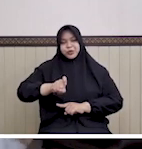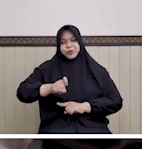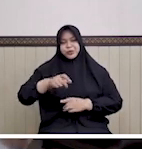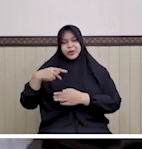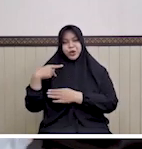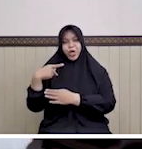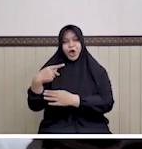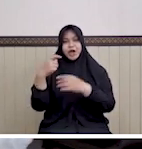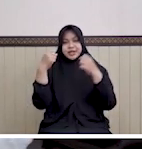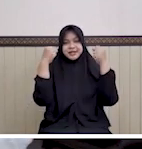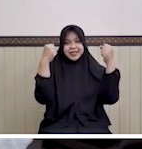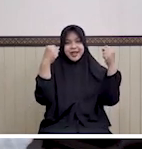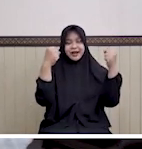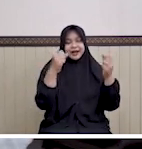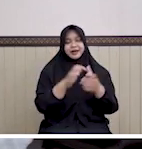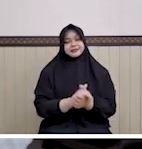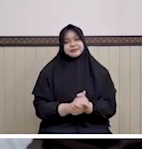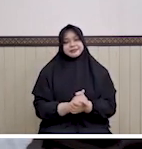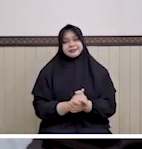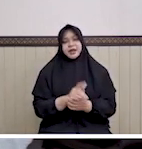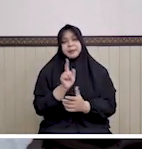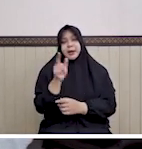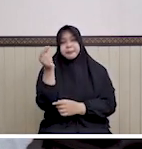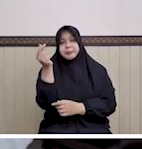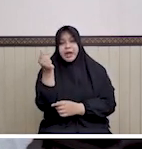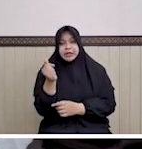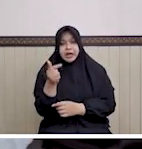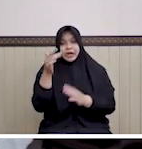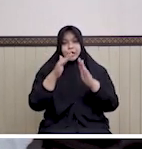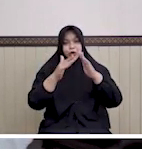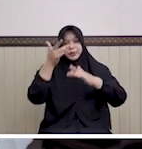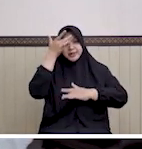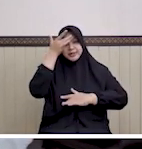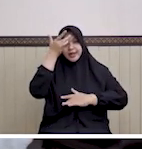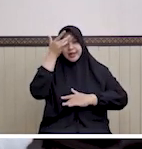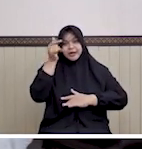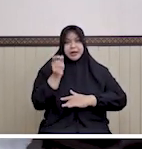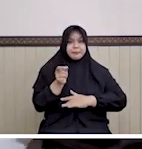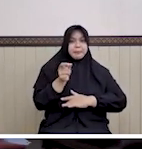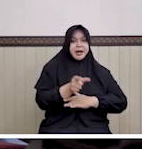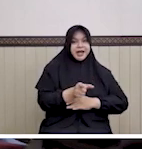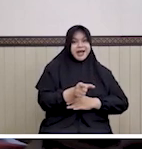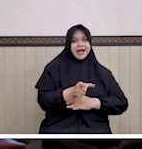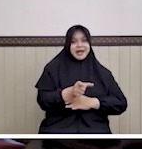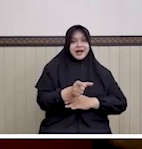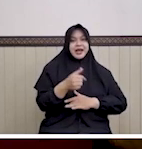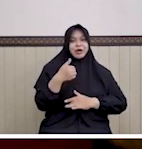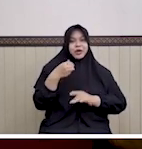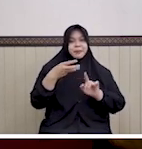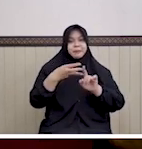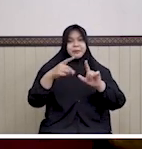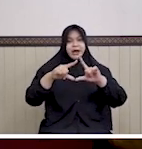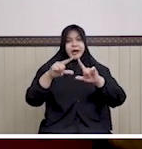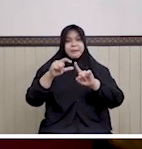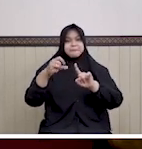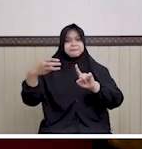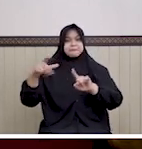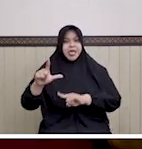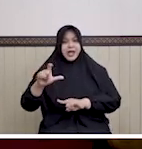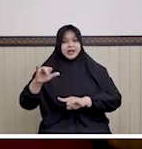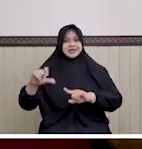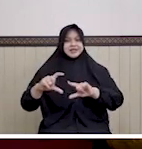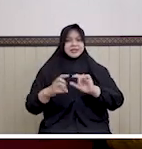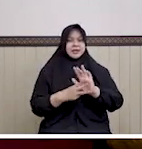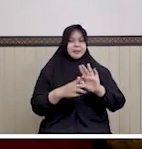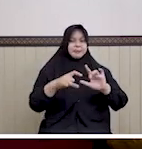medis maka biaya rumah sakit ini di cover oleh bapel jamkesos ya termasuk tadi